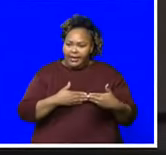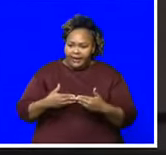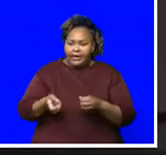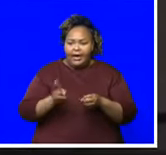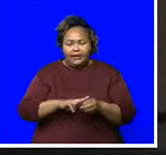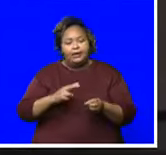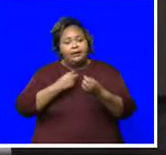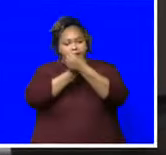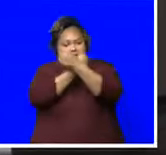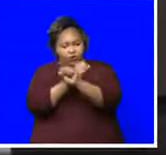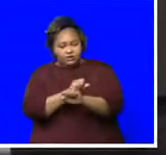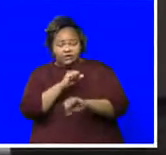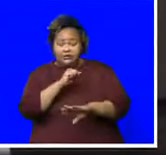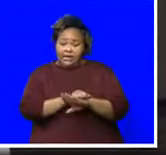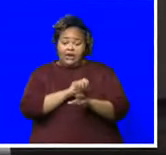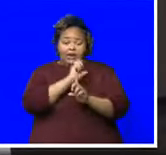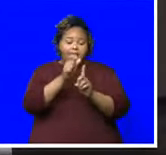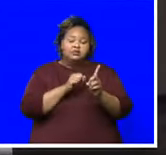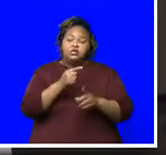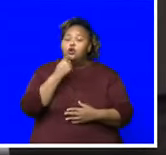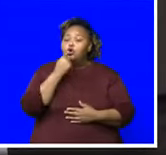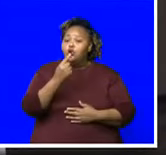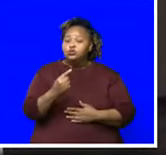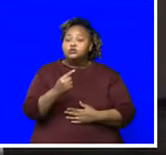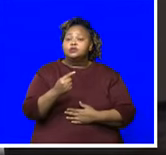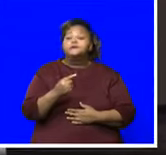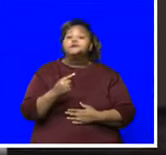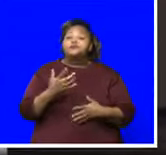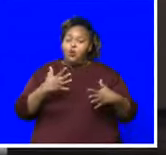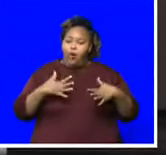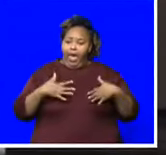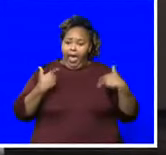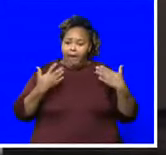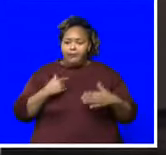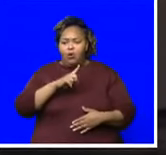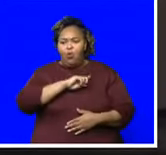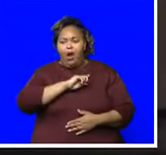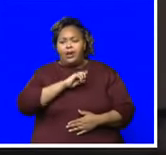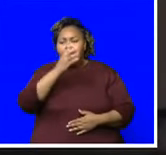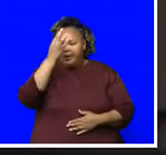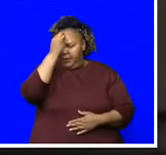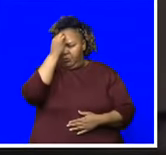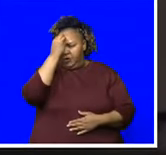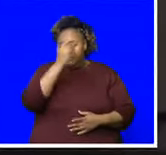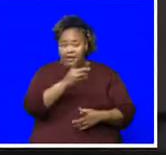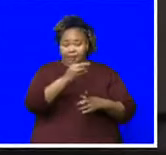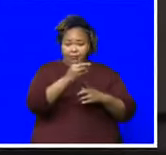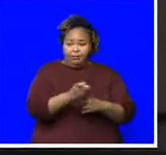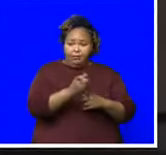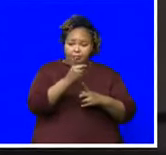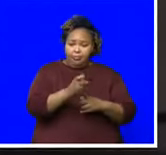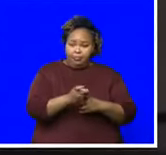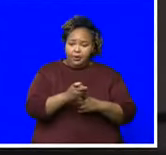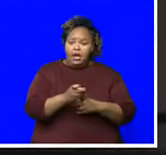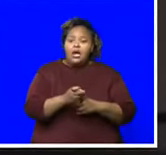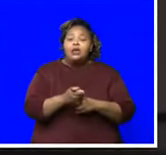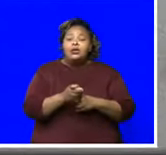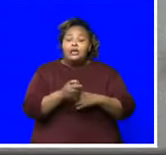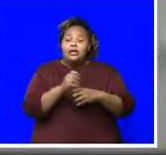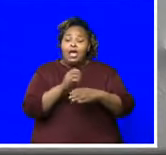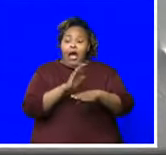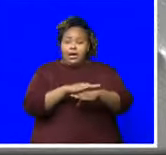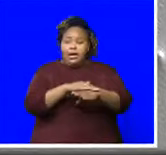uthi kuyathokotisa ukuthi leli phoyisa lelidutshiliwe likhomba kululama kani emaphoyisa amfisela ukuthi alulame